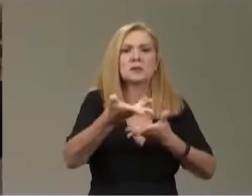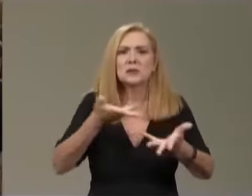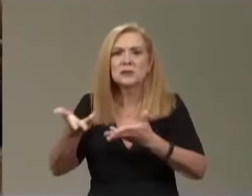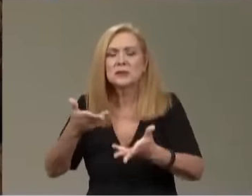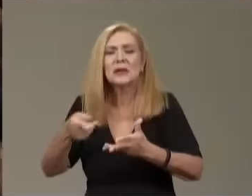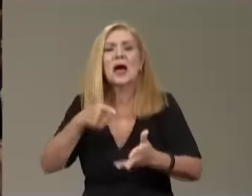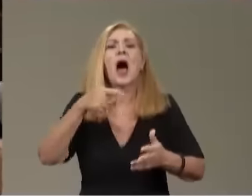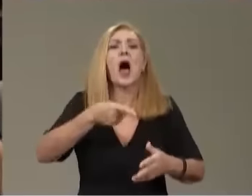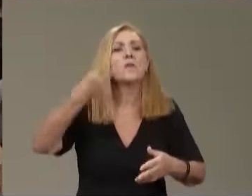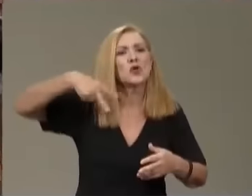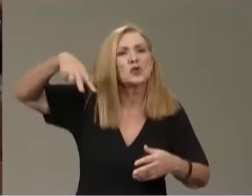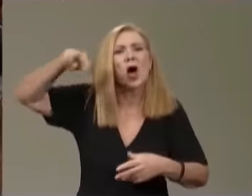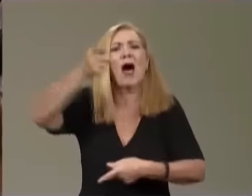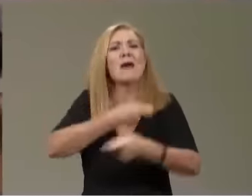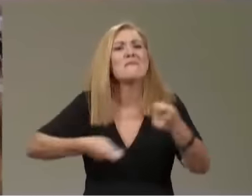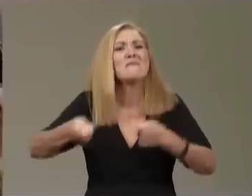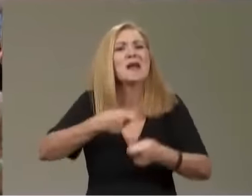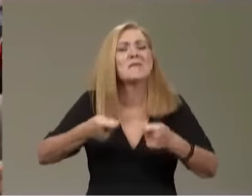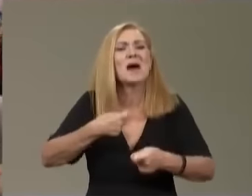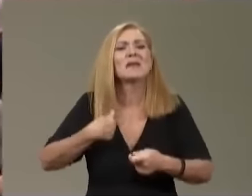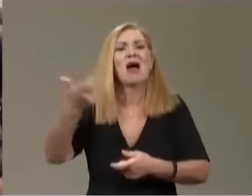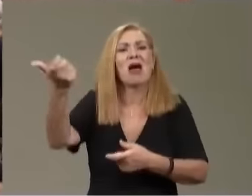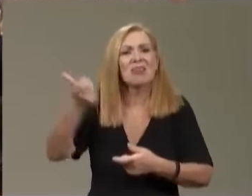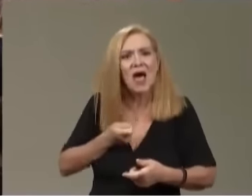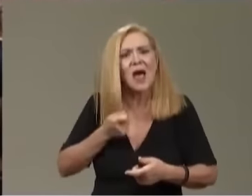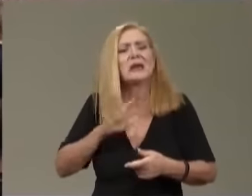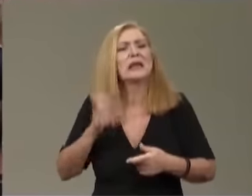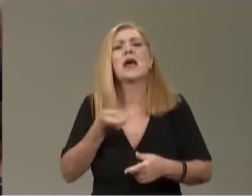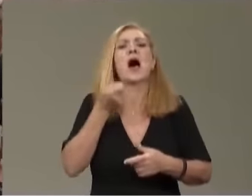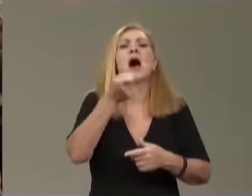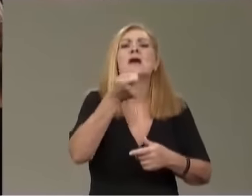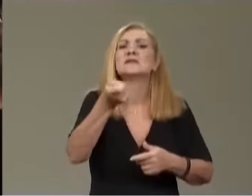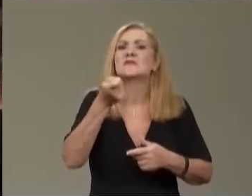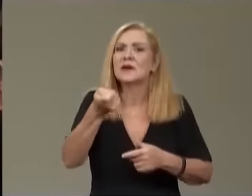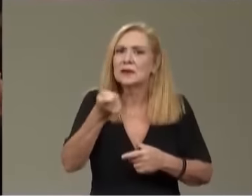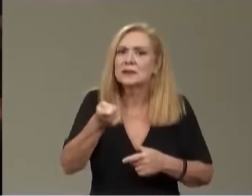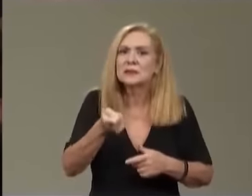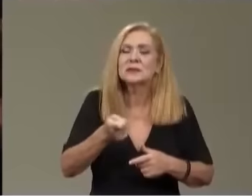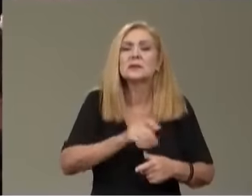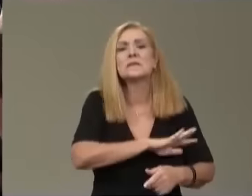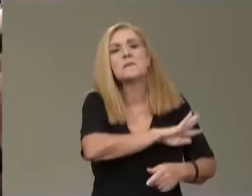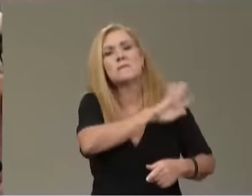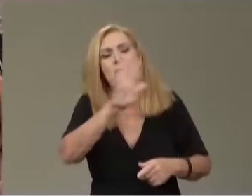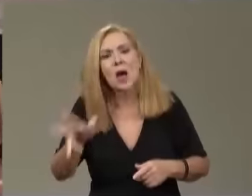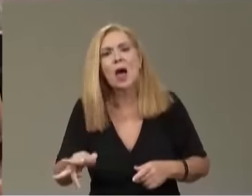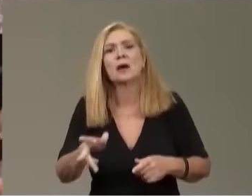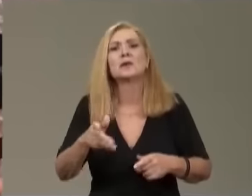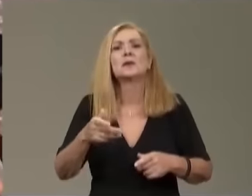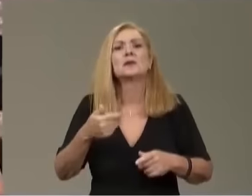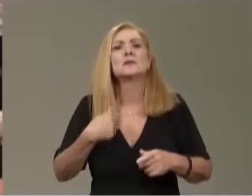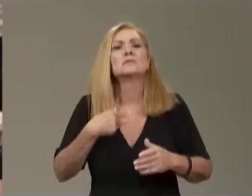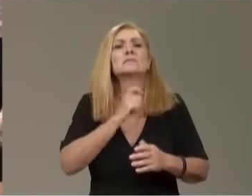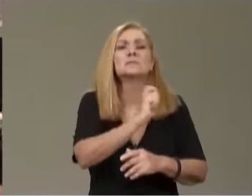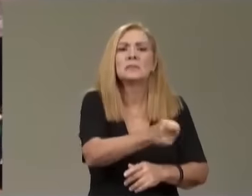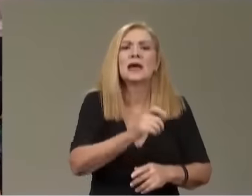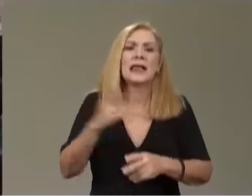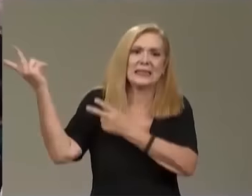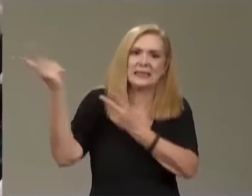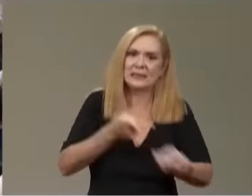τόκους των επιχειρηματικών δανείων ή τις ασφαλιστικές πράξεις ως τις πιστώσεις για εισαγωγές και